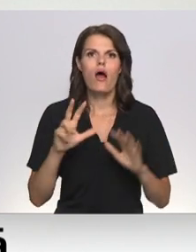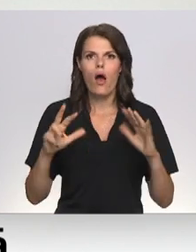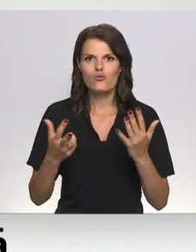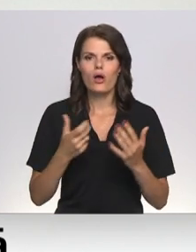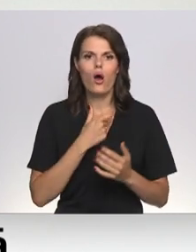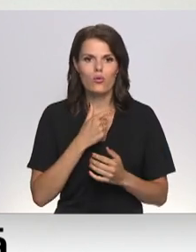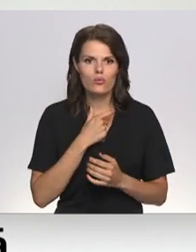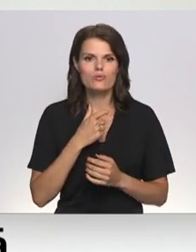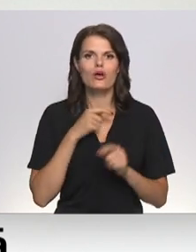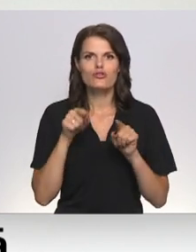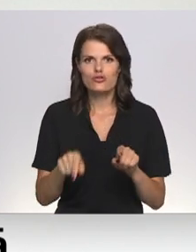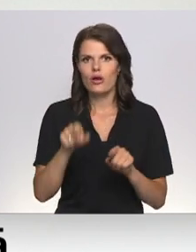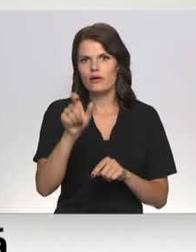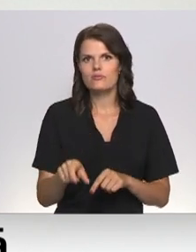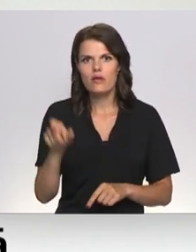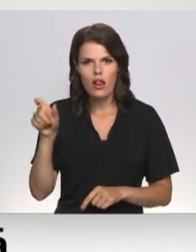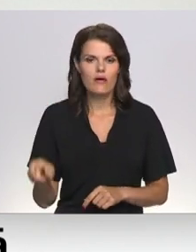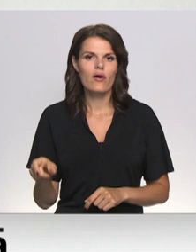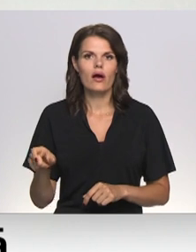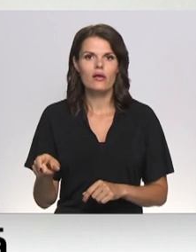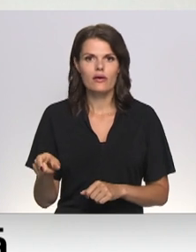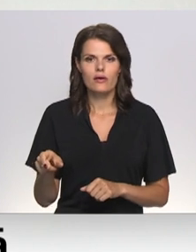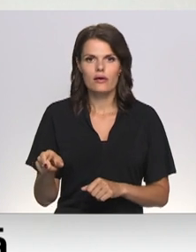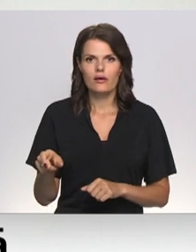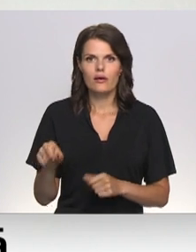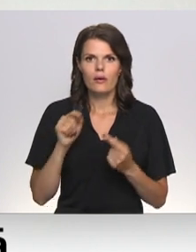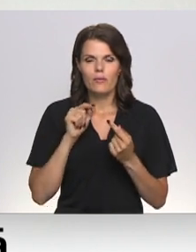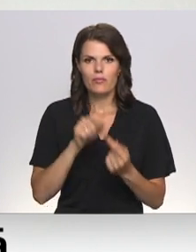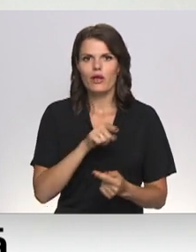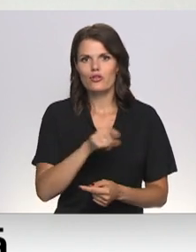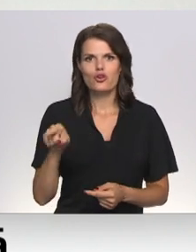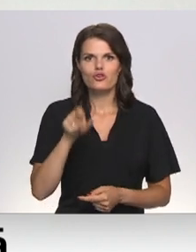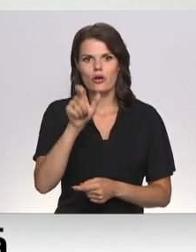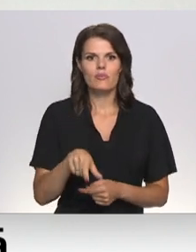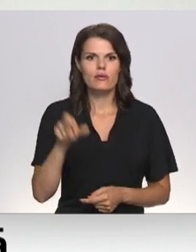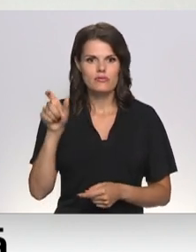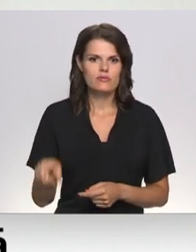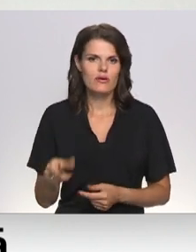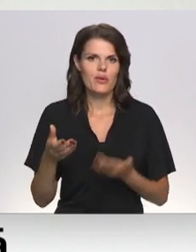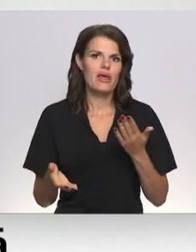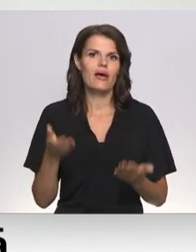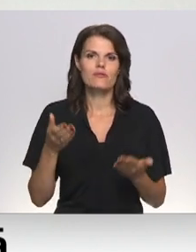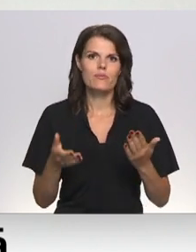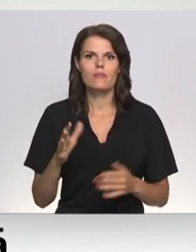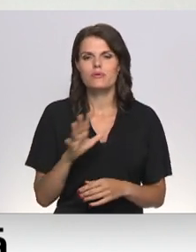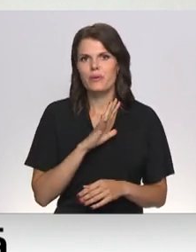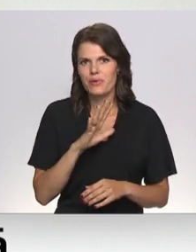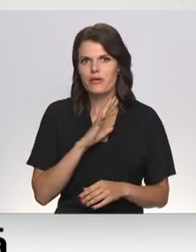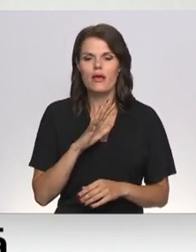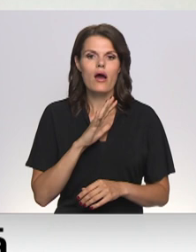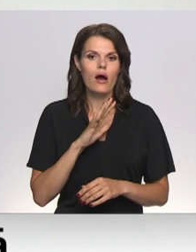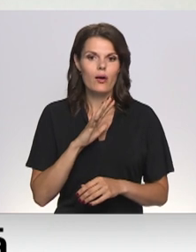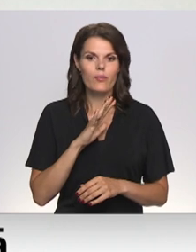8. Augustā šie cilvēki, pret šiem cilvēkiem iespējams ir tikusi,